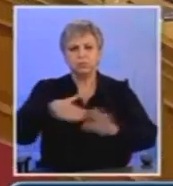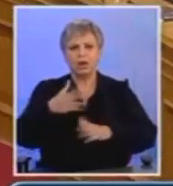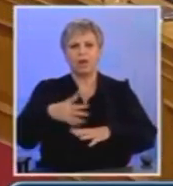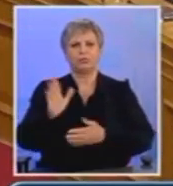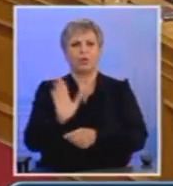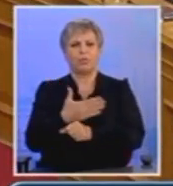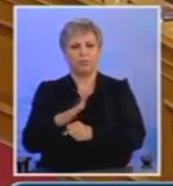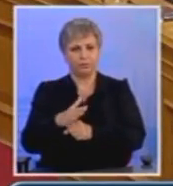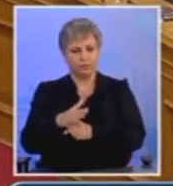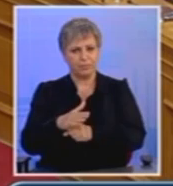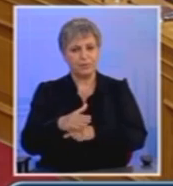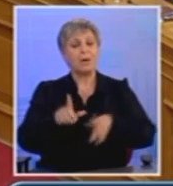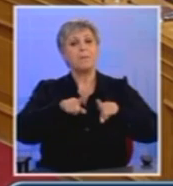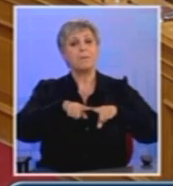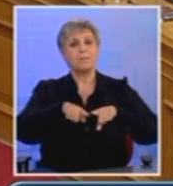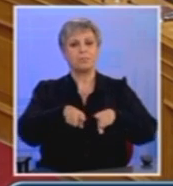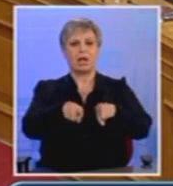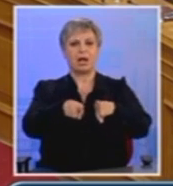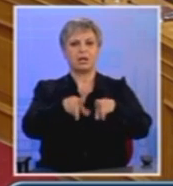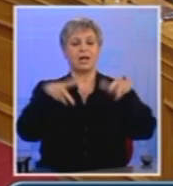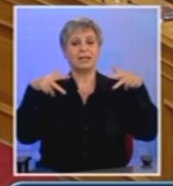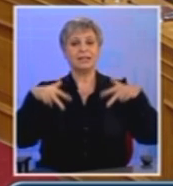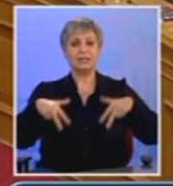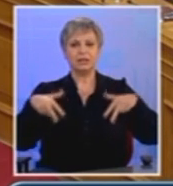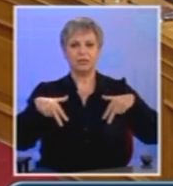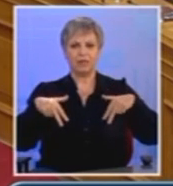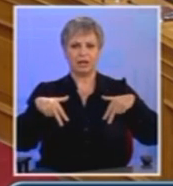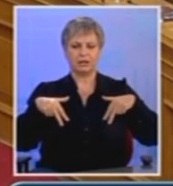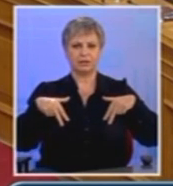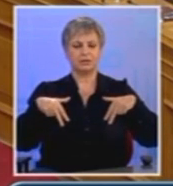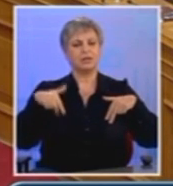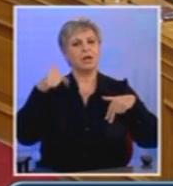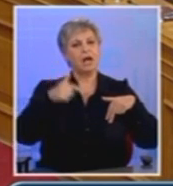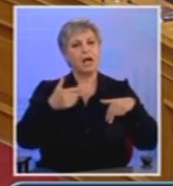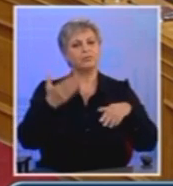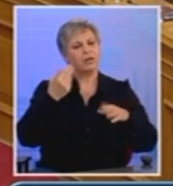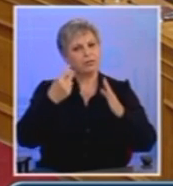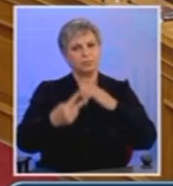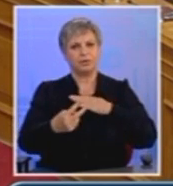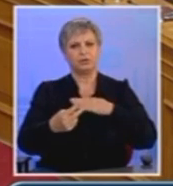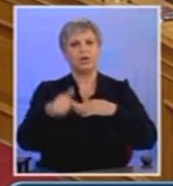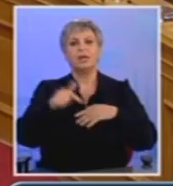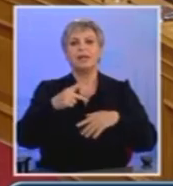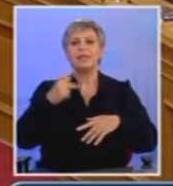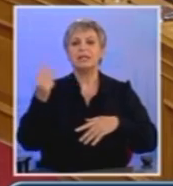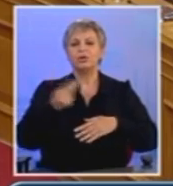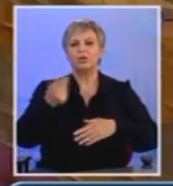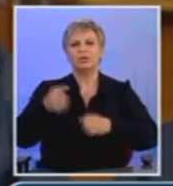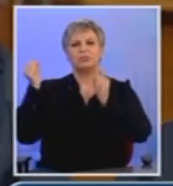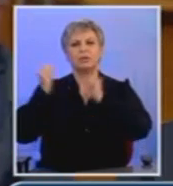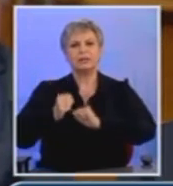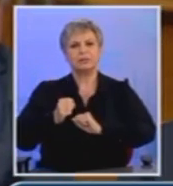ίδια στιγμή αυτή η κυβέρνηση θα προνοήσει ώστε να αληθούς οι κοινωνικές επιπτώσεις των